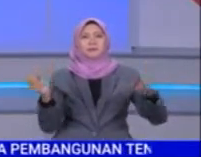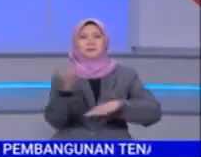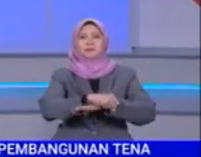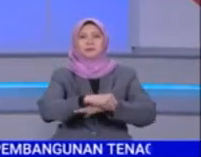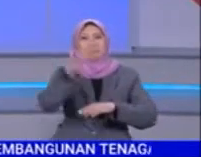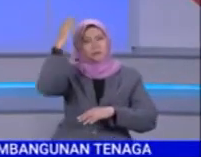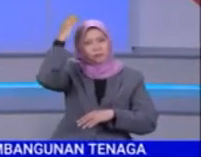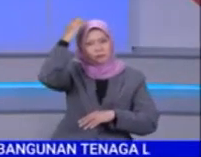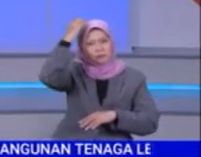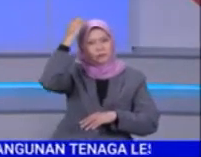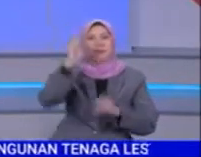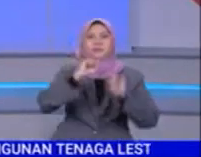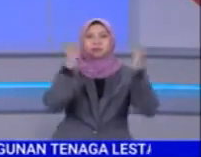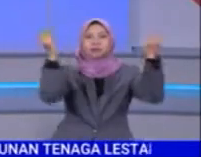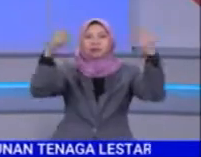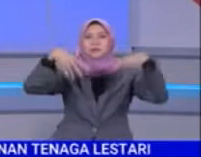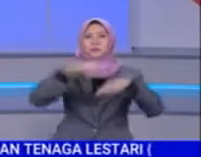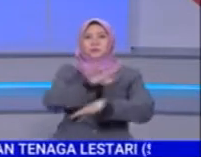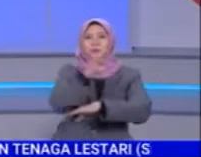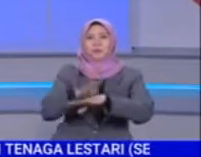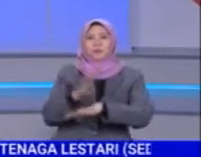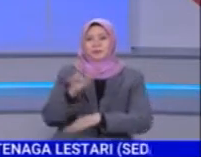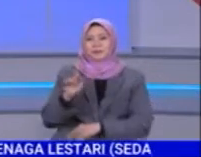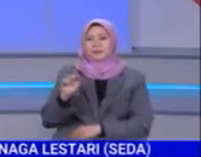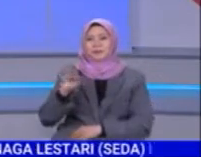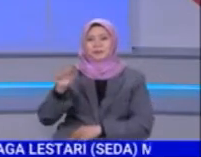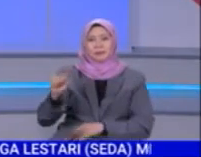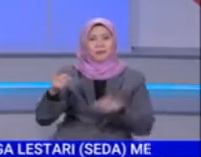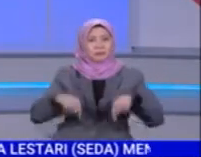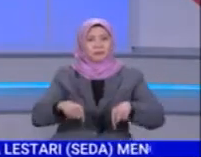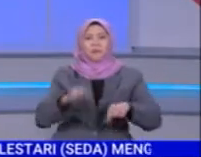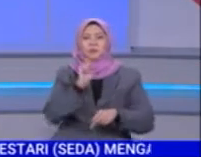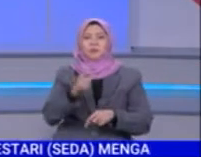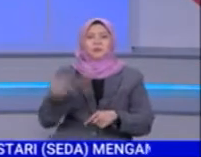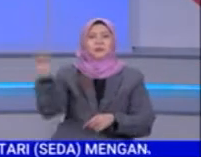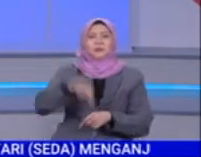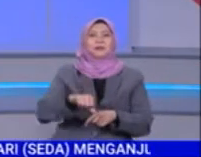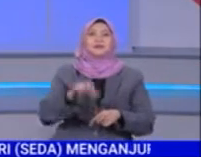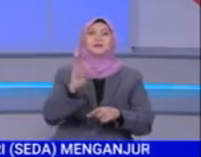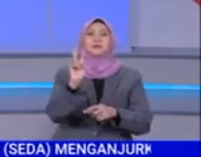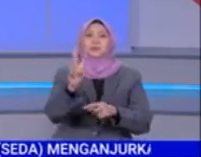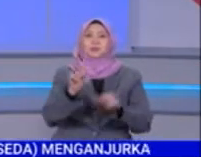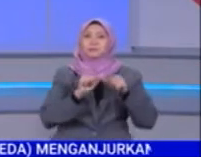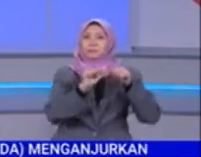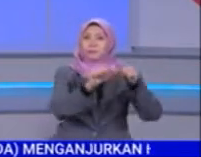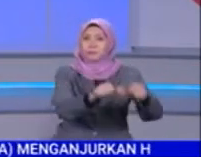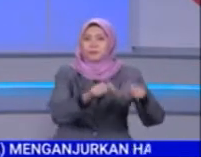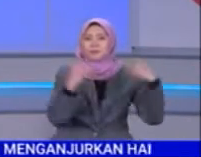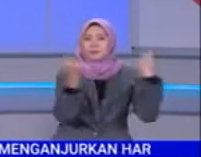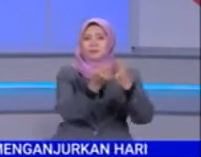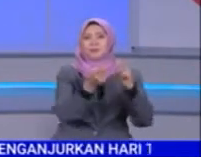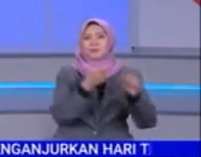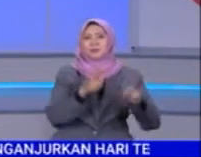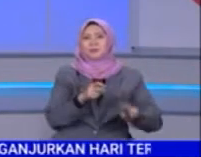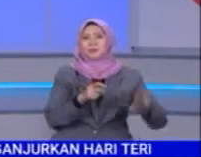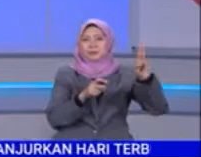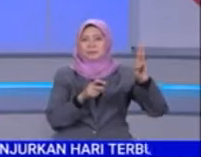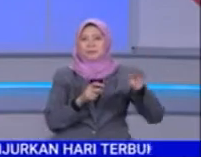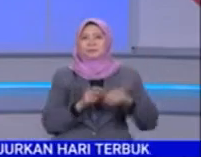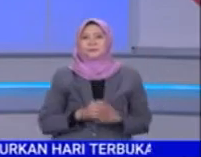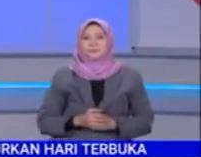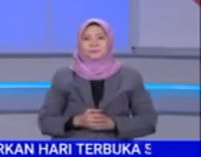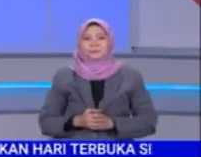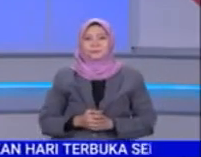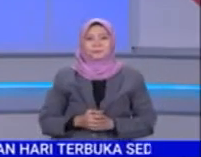Selangor Angel di Stadium Juara Bukit Kiara hari ini. Itu juga kekalahan kedua berturut-turut buat pasukan dari utara tersebut.